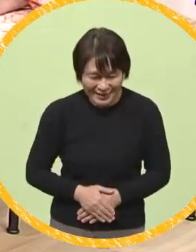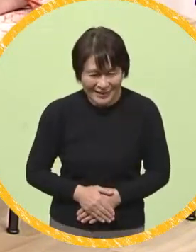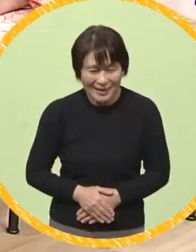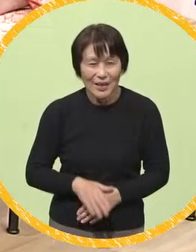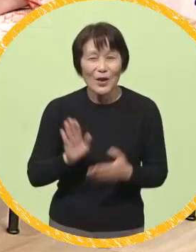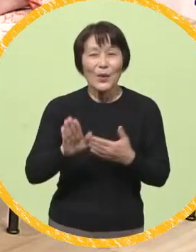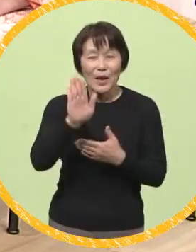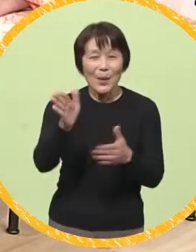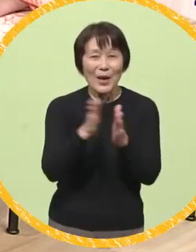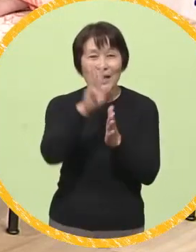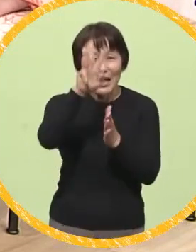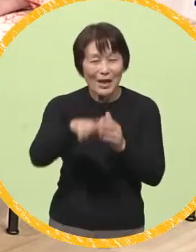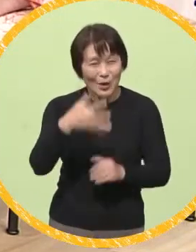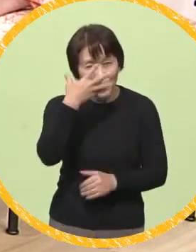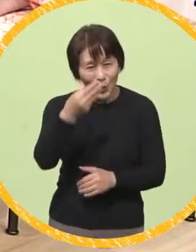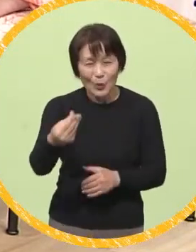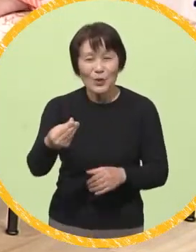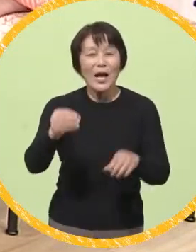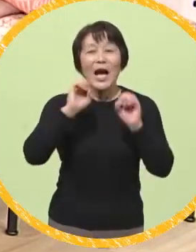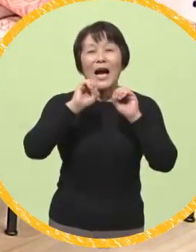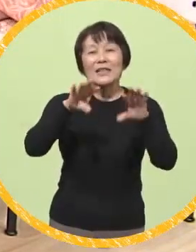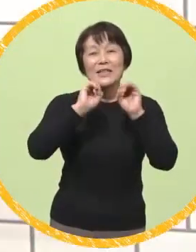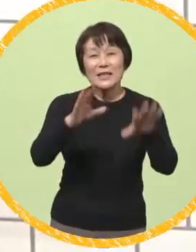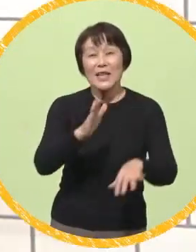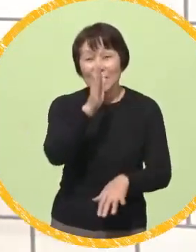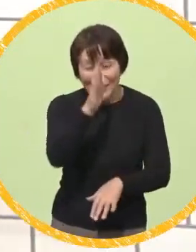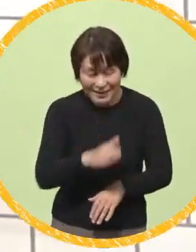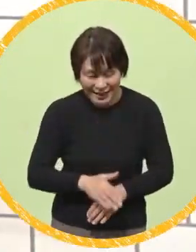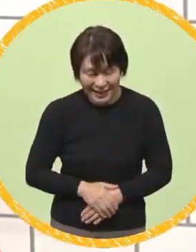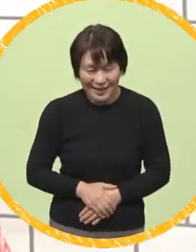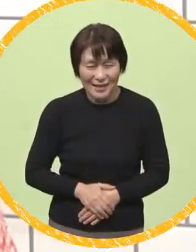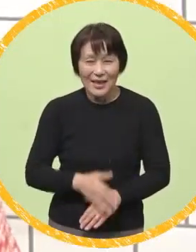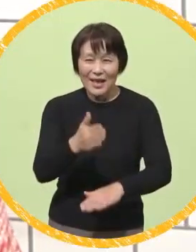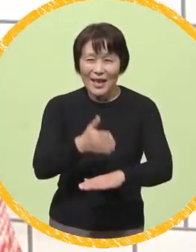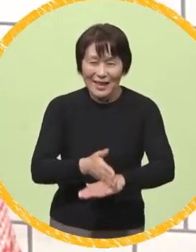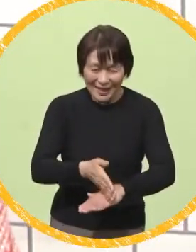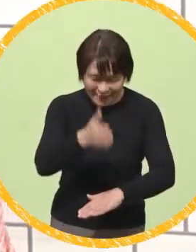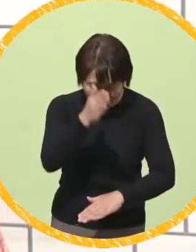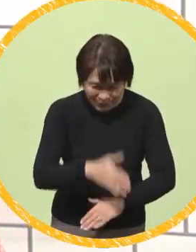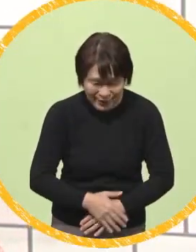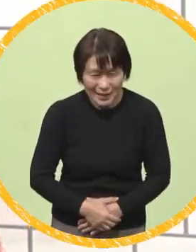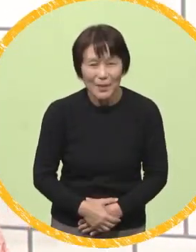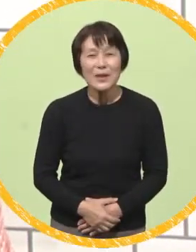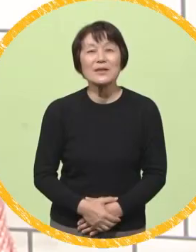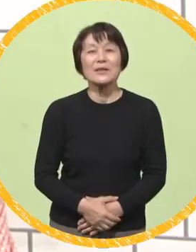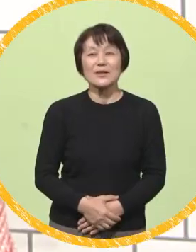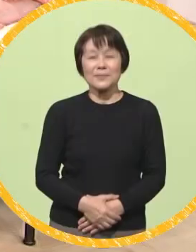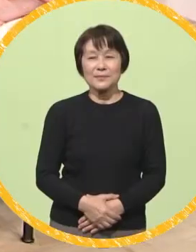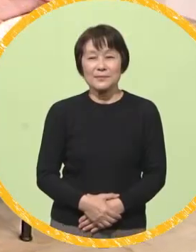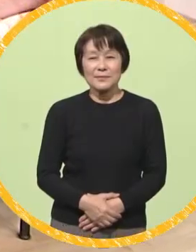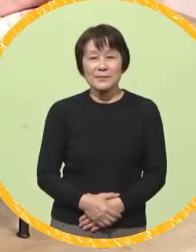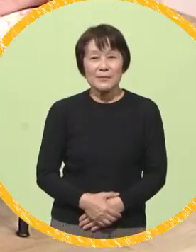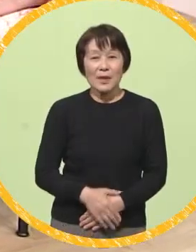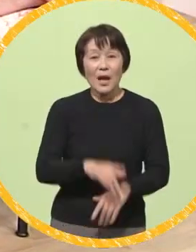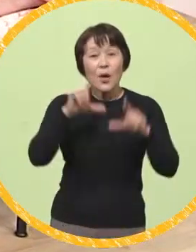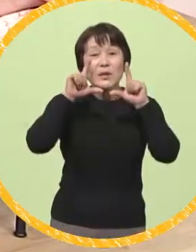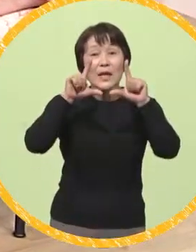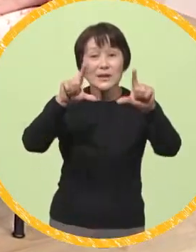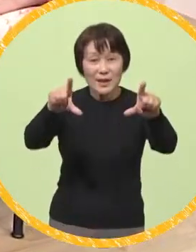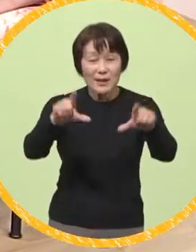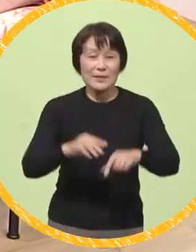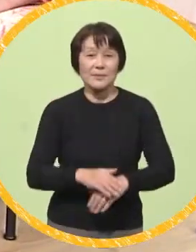どんどん発信してください、はい、 頑張ります。 ありがとうございます。 ありがとうございました。 さあ、そしてここでお知らせです、うん、